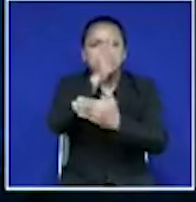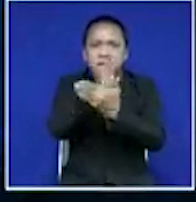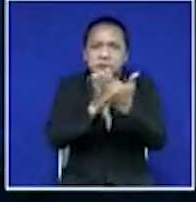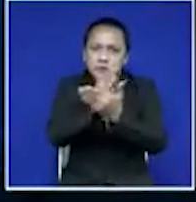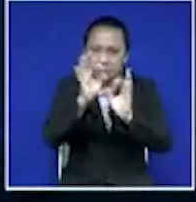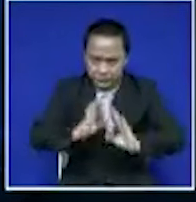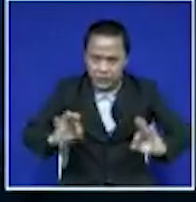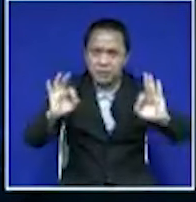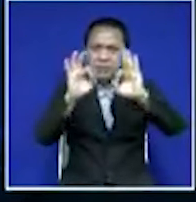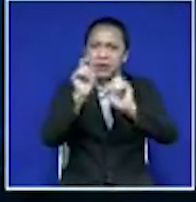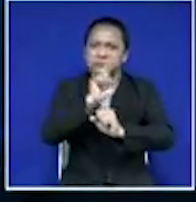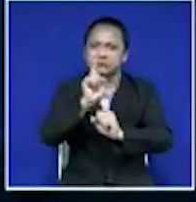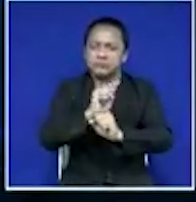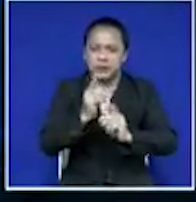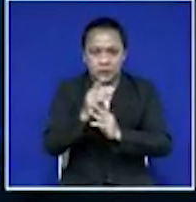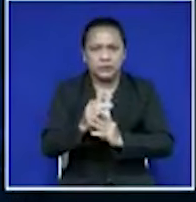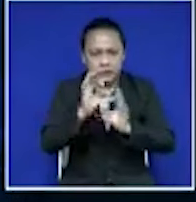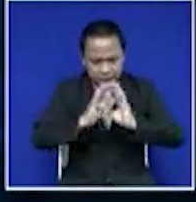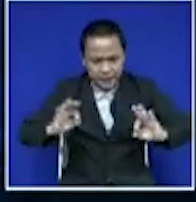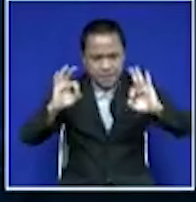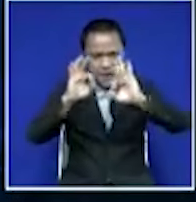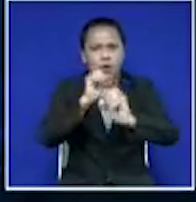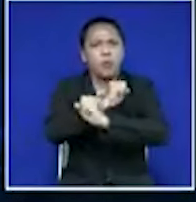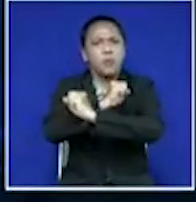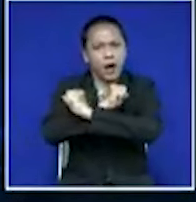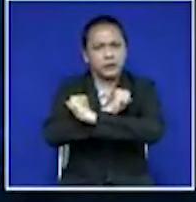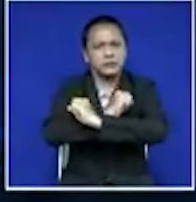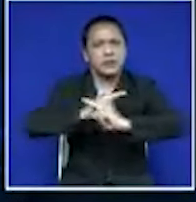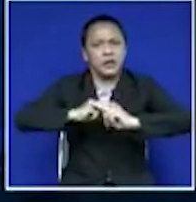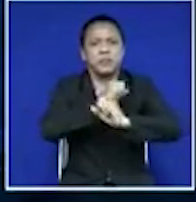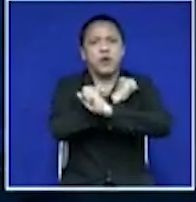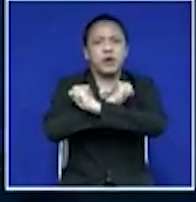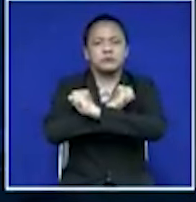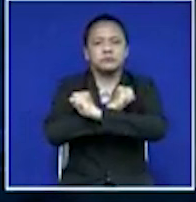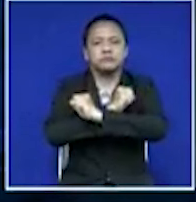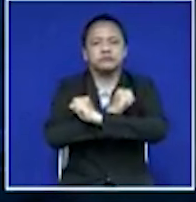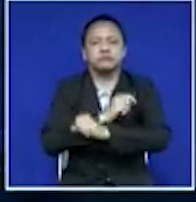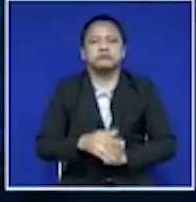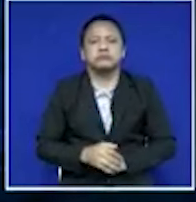ญว่าสิ่งที่เราจะต้องตื่นตัวกันขึ้นมาเพราะว่ามีความ